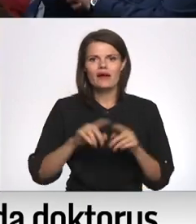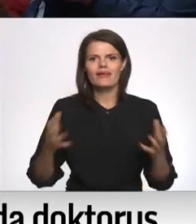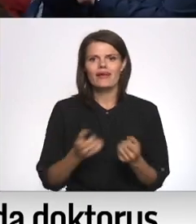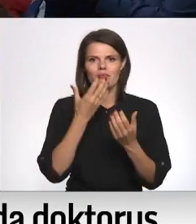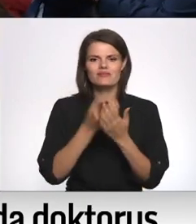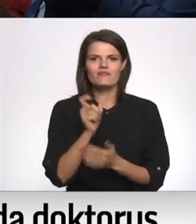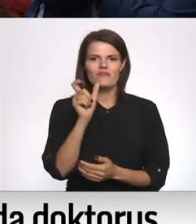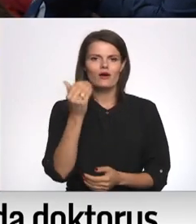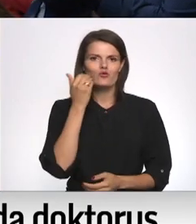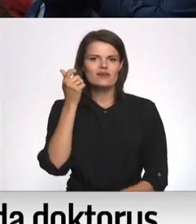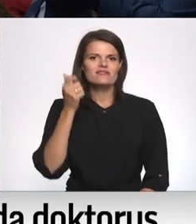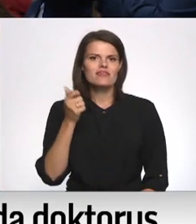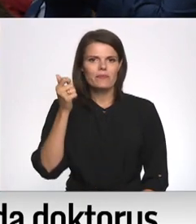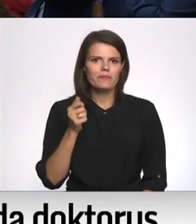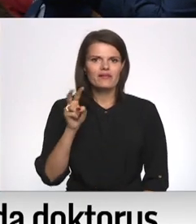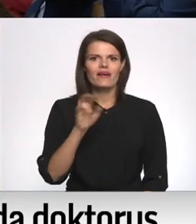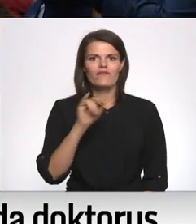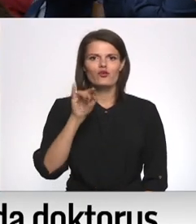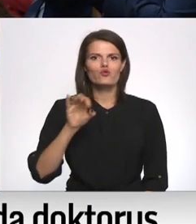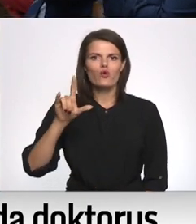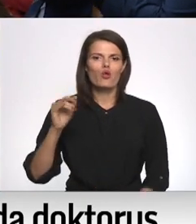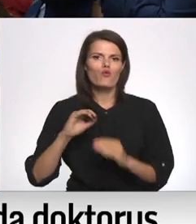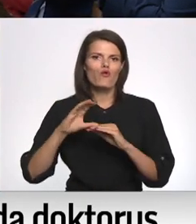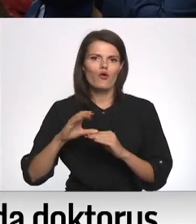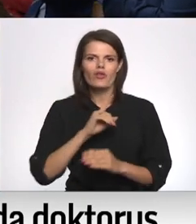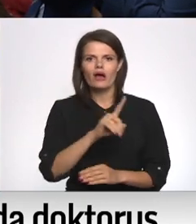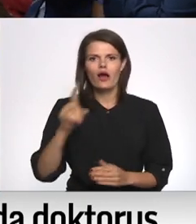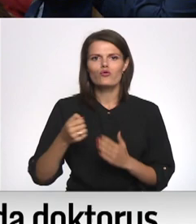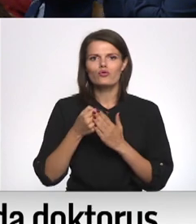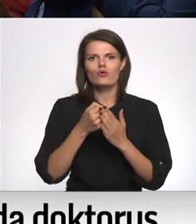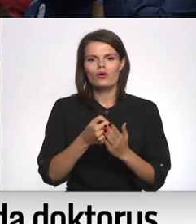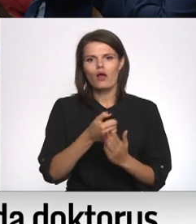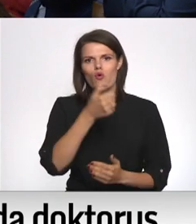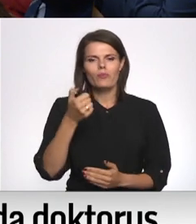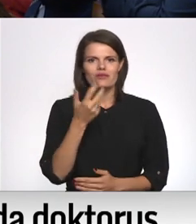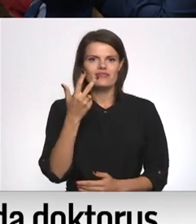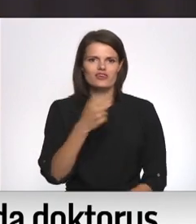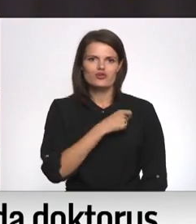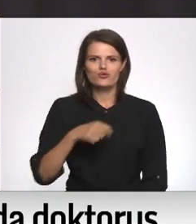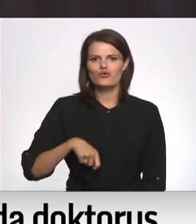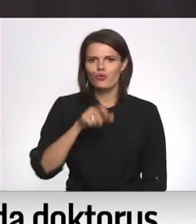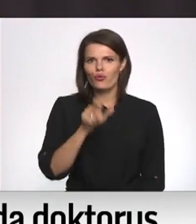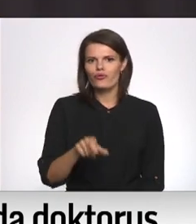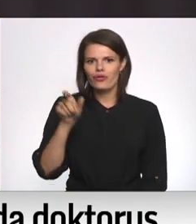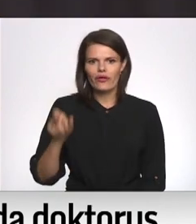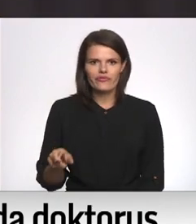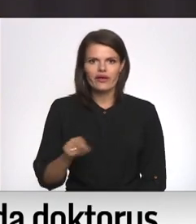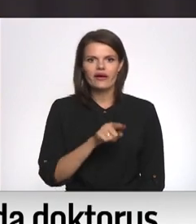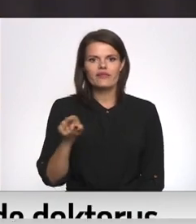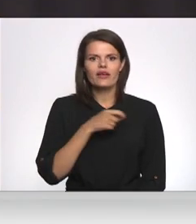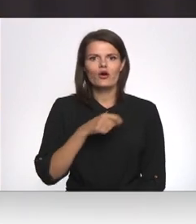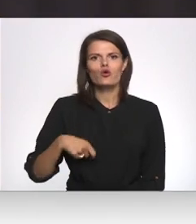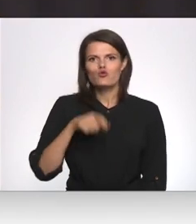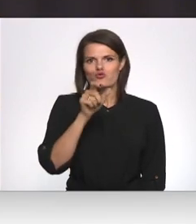vārdā nosauktu stipendiju Vīto fondā ik gadu atbalstot trīs studentus. Tie studenti, kas